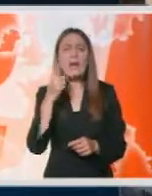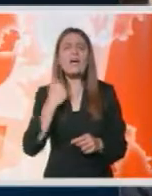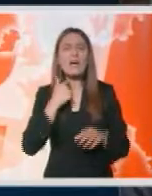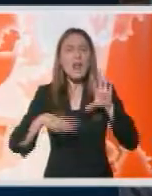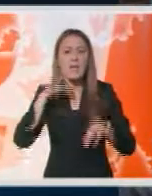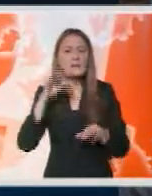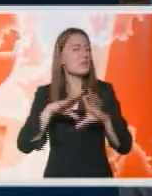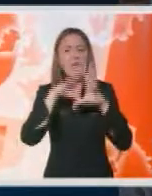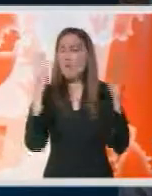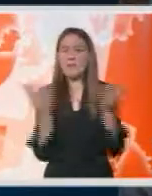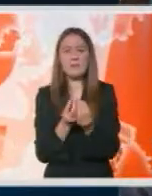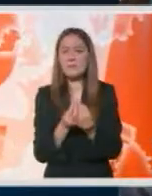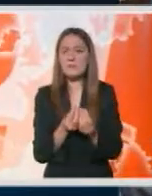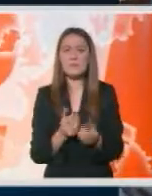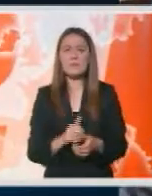glasanje,